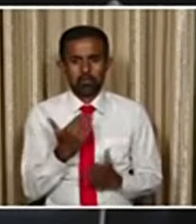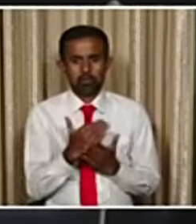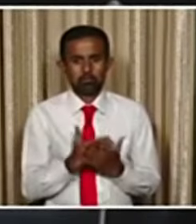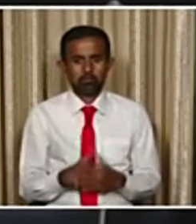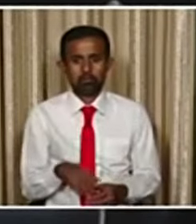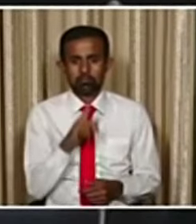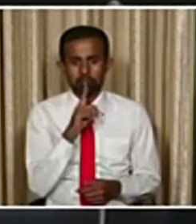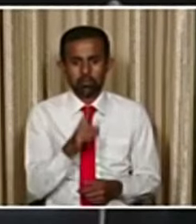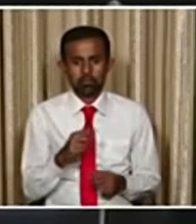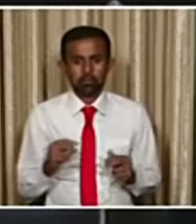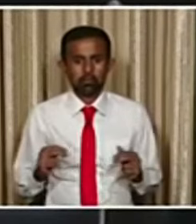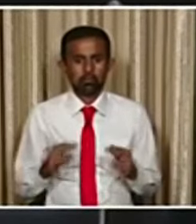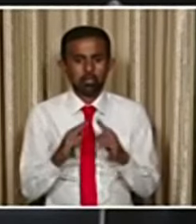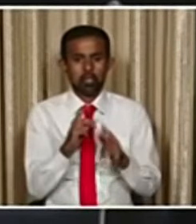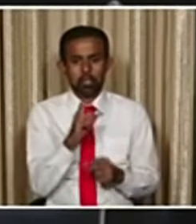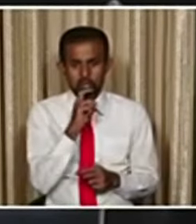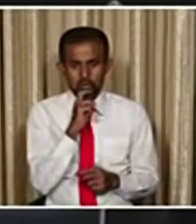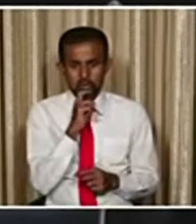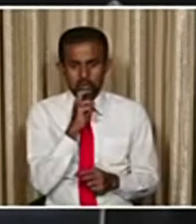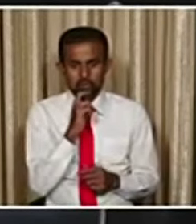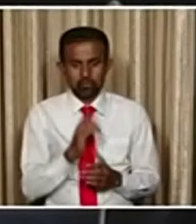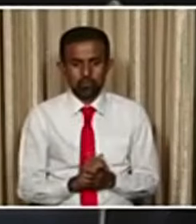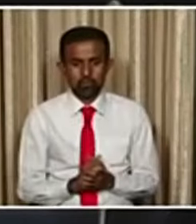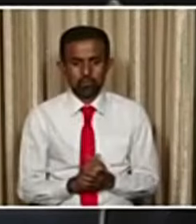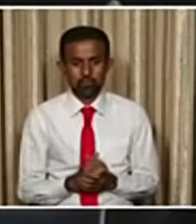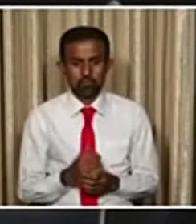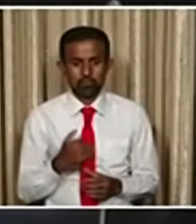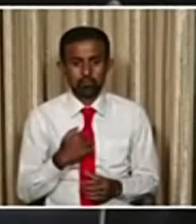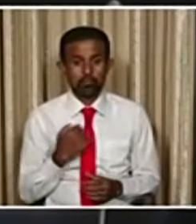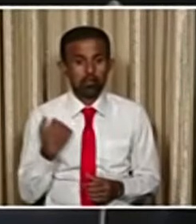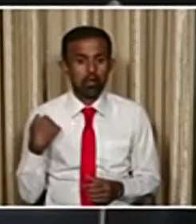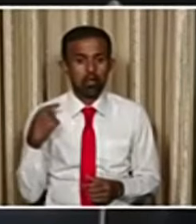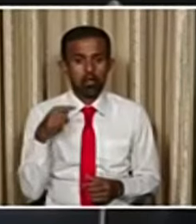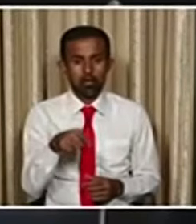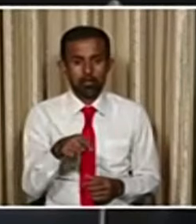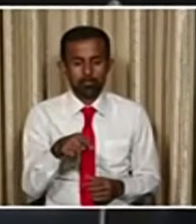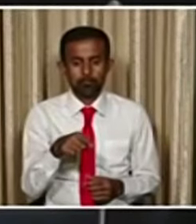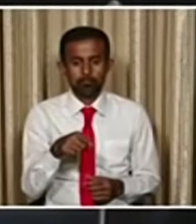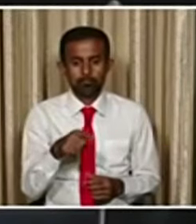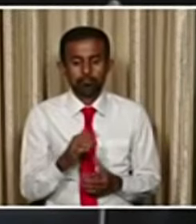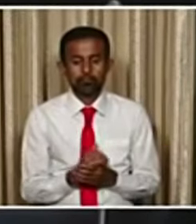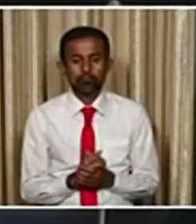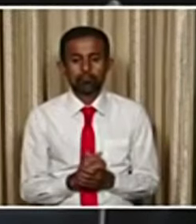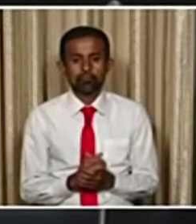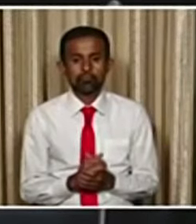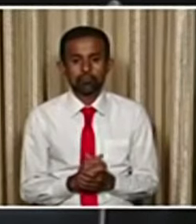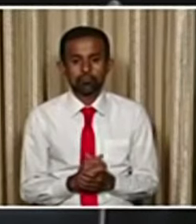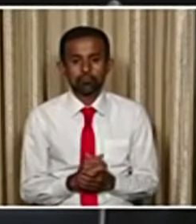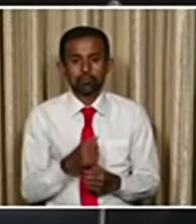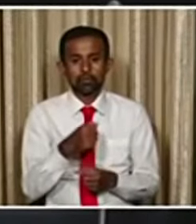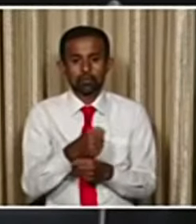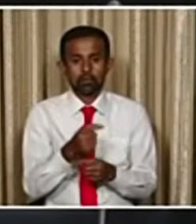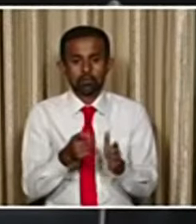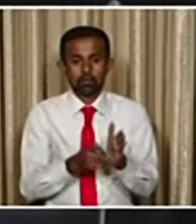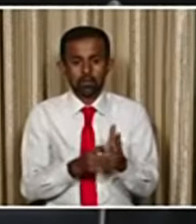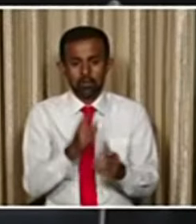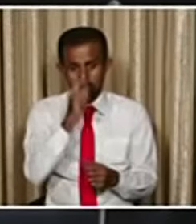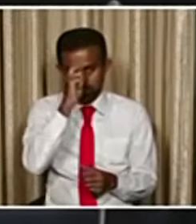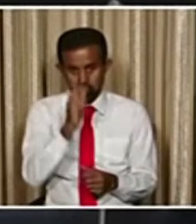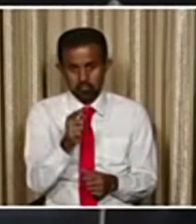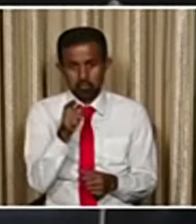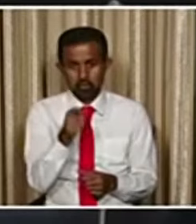කරුණු කිව්වා. ශ්‍රේෂ්ඨ අධිකරණේ මම ඉදිරිපත් වුණේ ගරු ජීඑල් පීරිස්